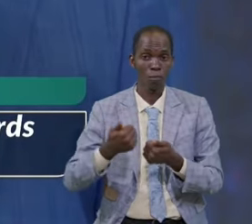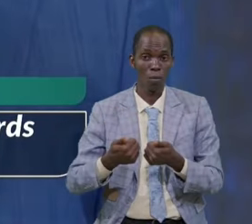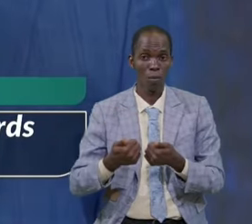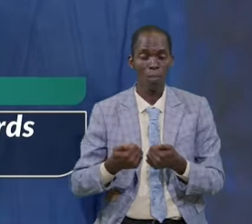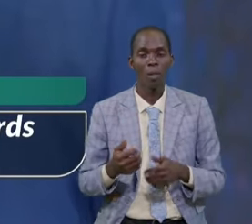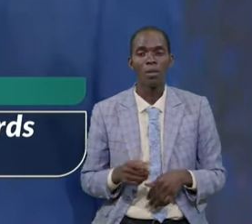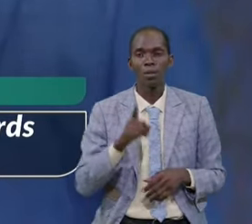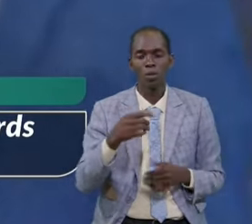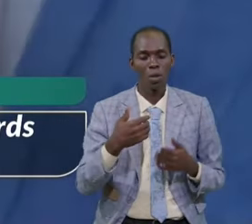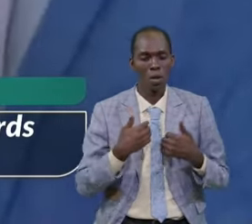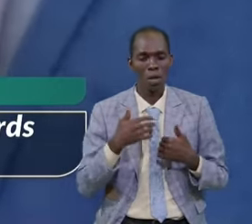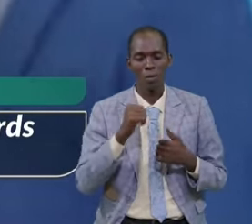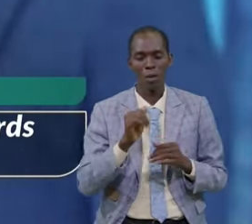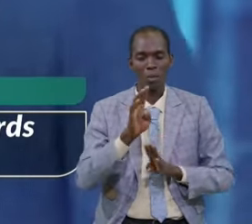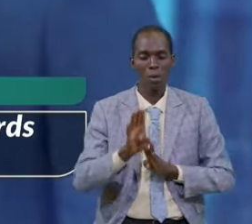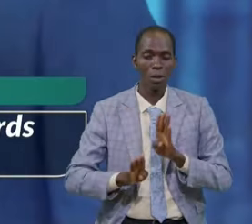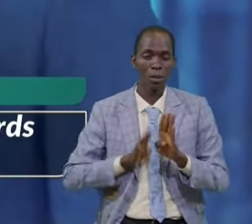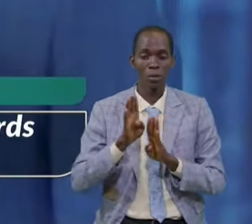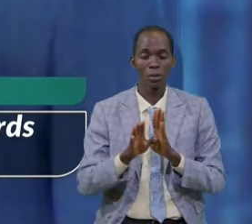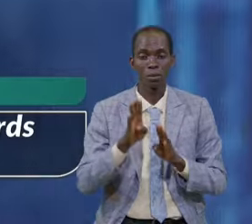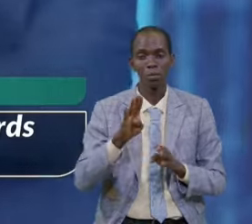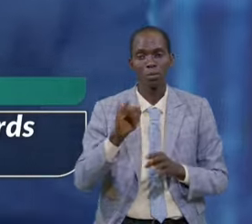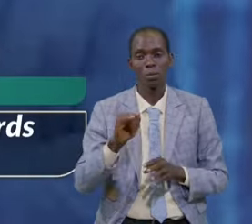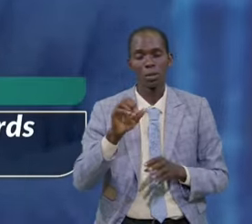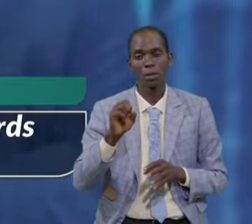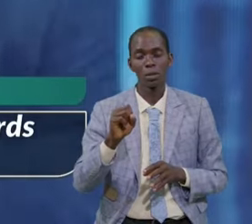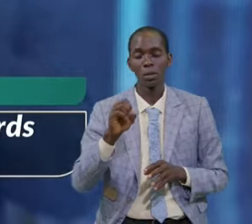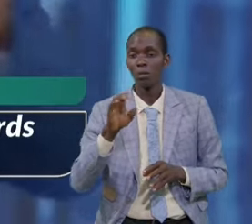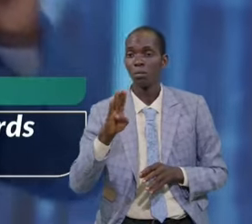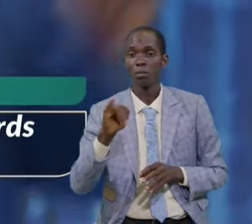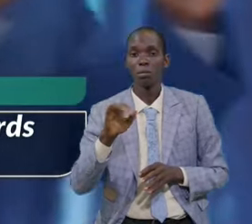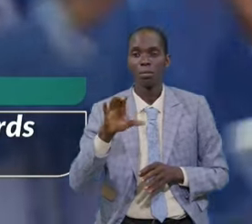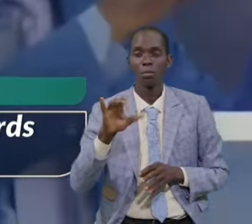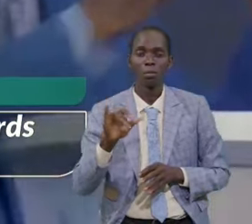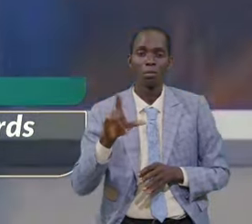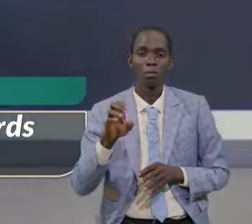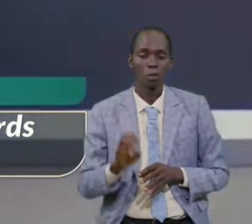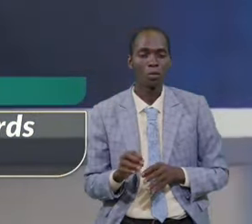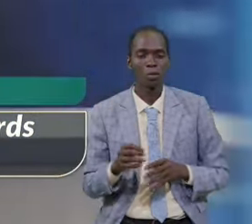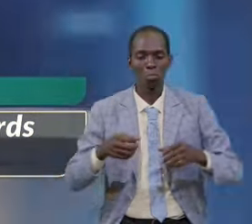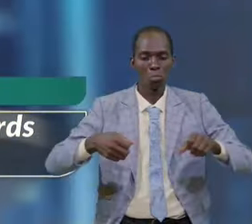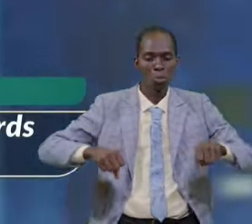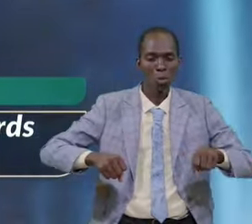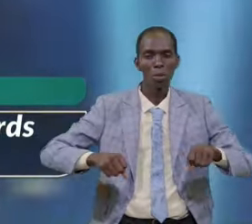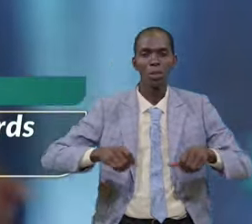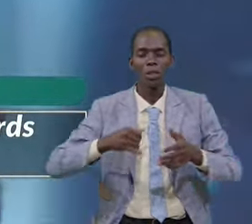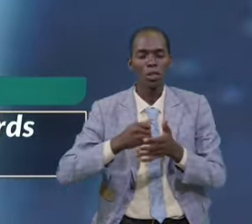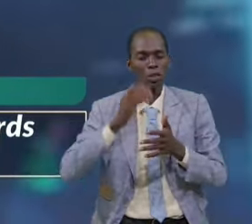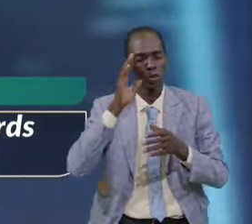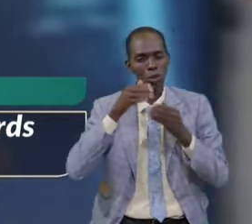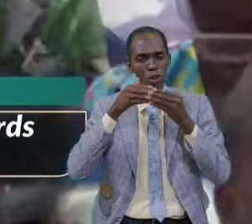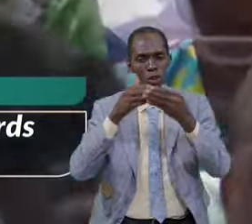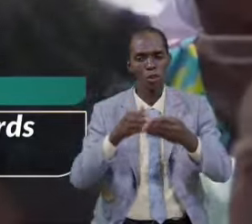vous êtes à vélo ou vous êtes à moto, ça va vous amener quelque part, mais quand vous